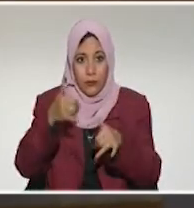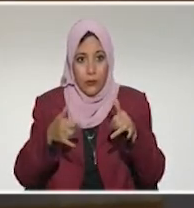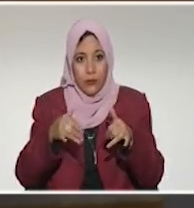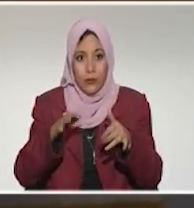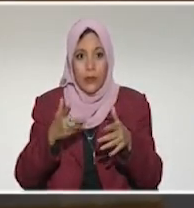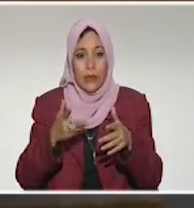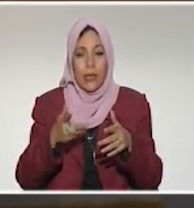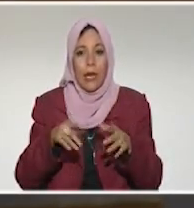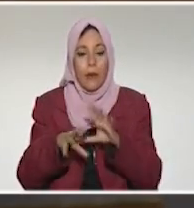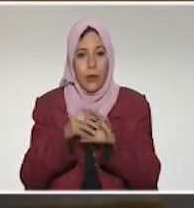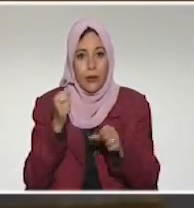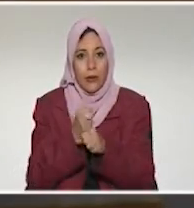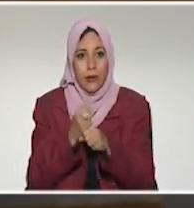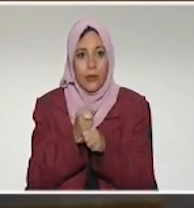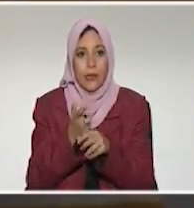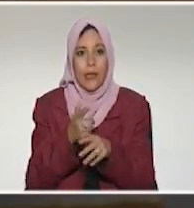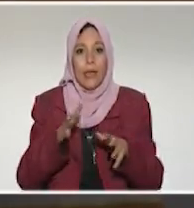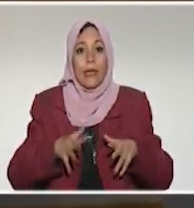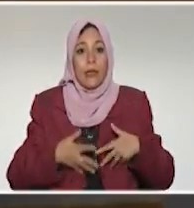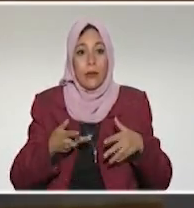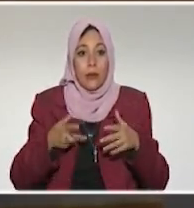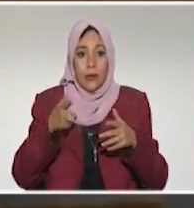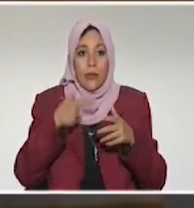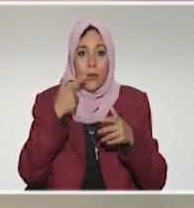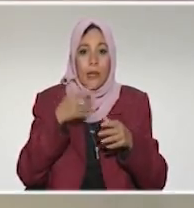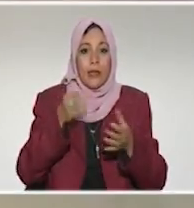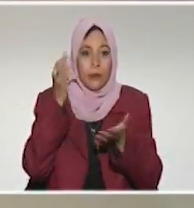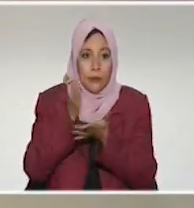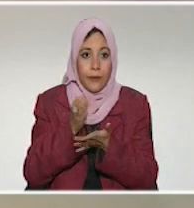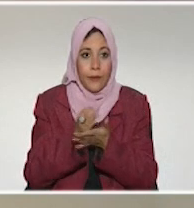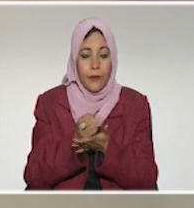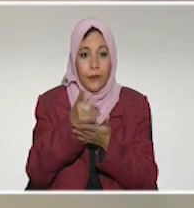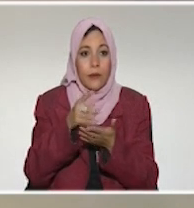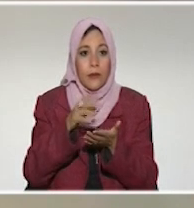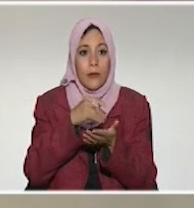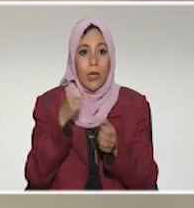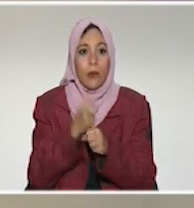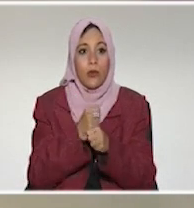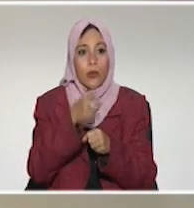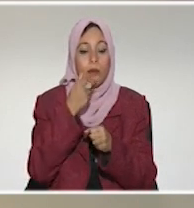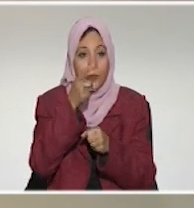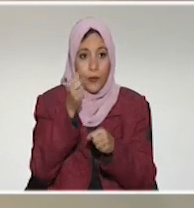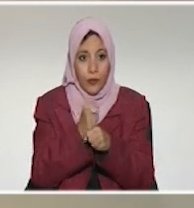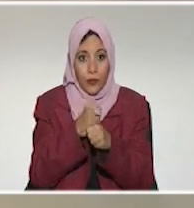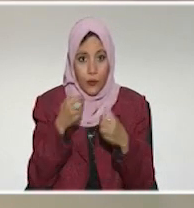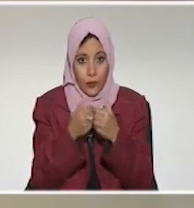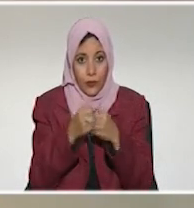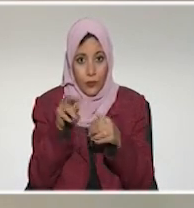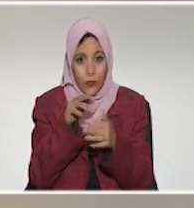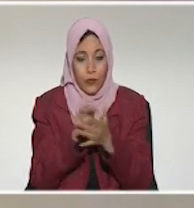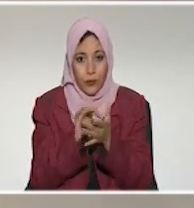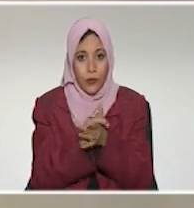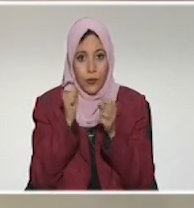وجهه نظر لعبه الست كارمن. ايوه. وده كان الحقيقه نقطه مهمه جدا في حياتك المسرحيه. ايوه. كلمني عنها